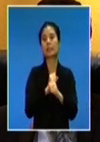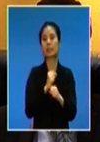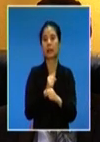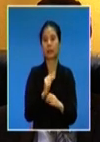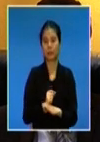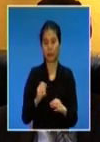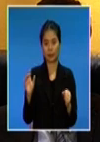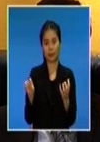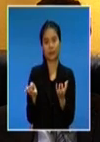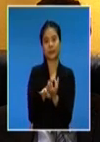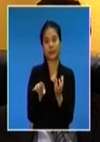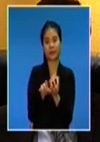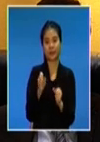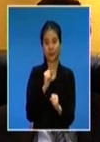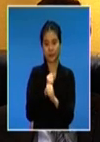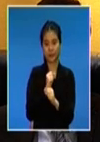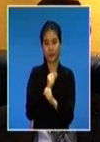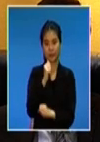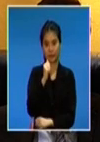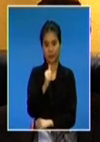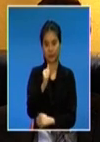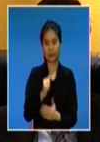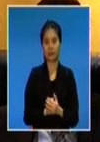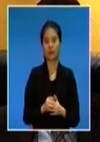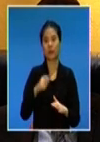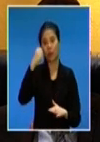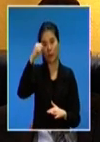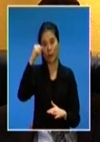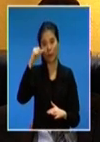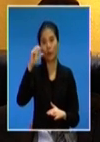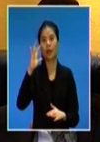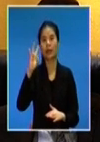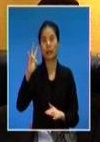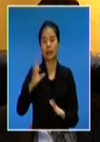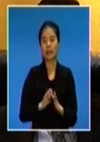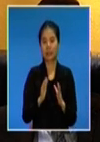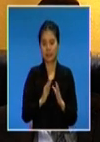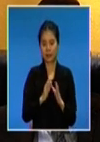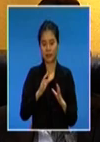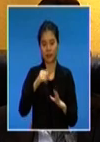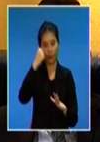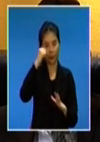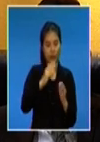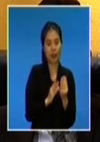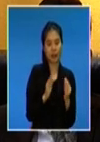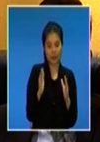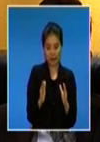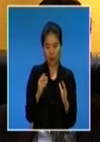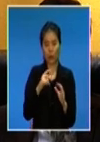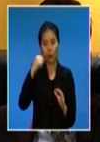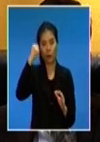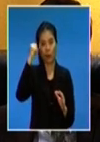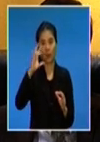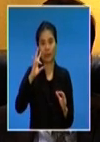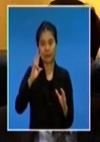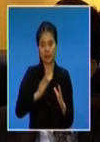สมบูรณ์ในตัวเองนะครับหมายความว่าระยะสั้นเอาไปทำได้เลย7วันนะครับระยะกลางเนี่ยเอาไปยกร่างแผนแม่บทและแผน